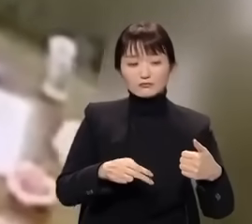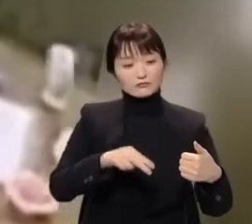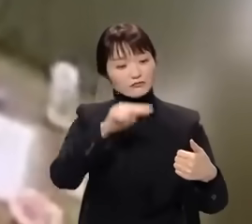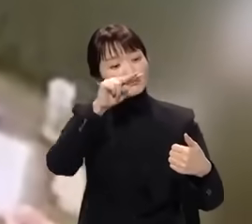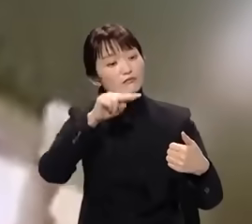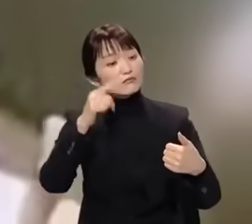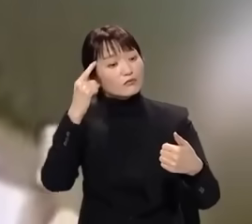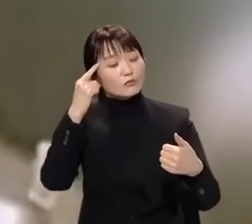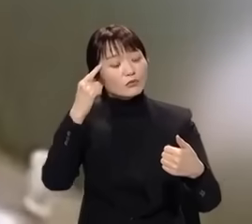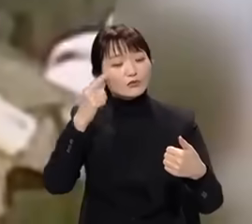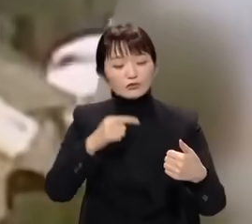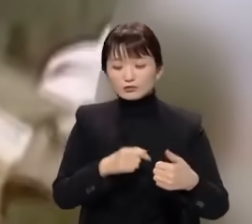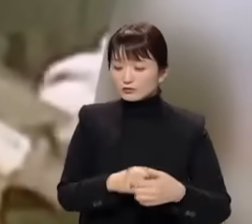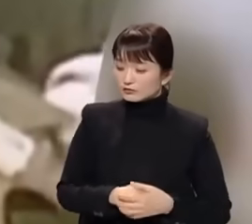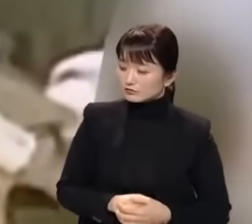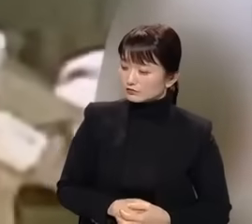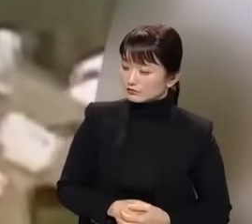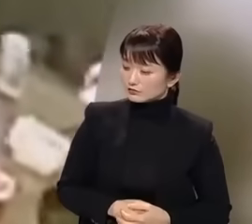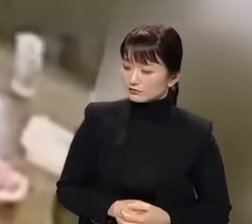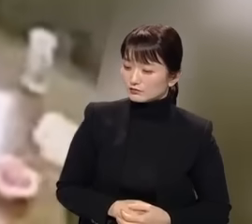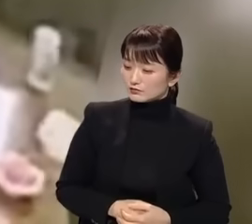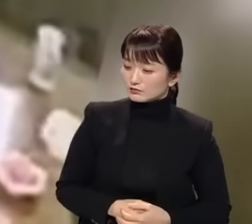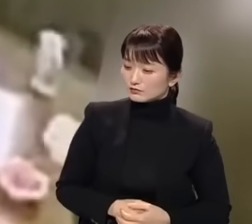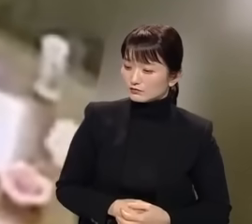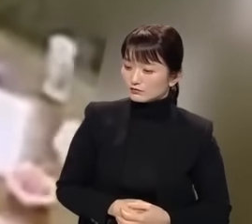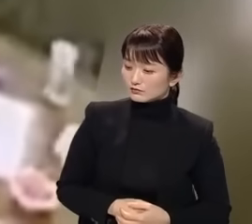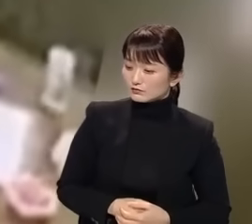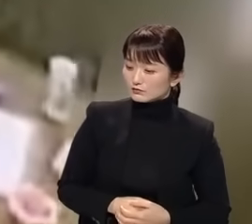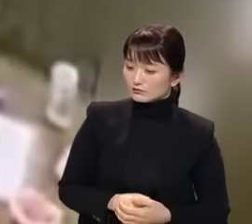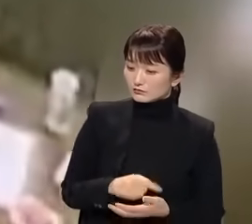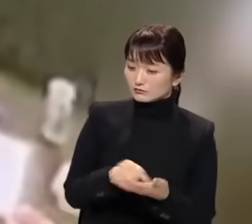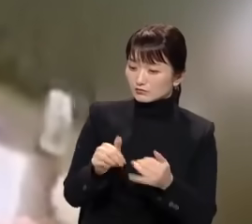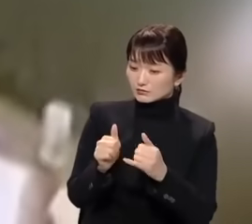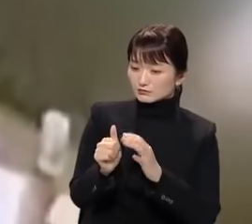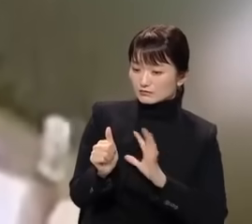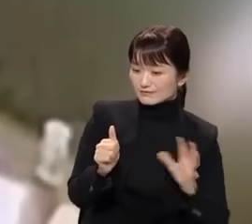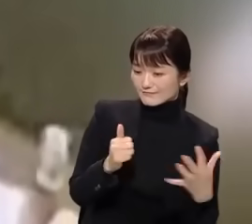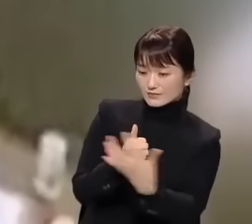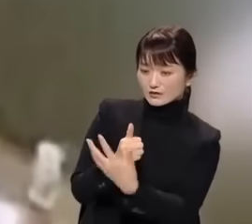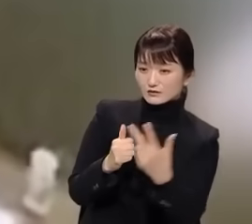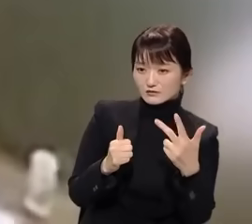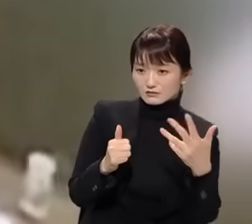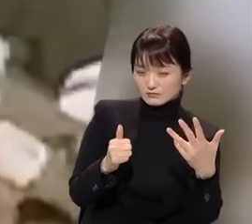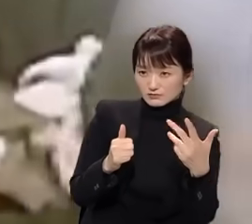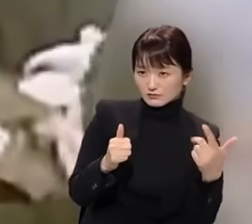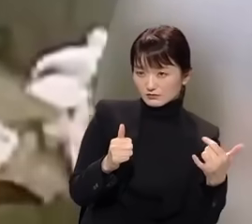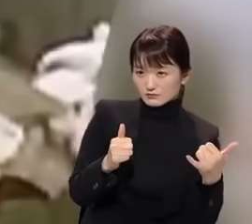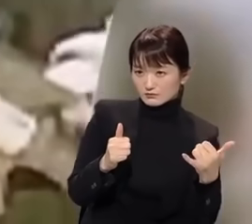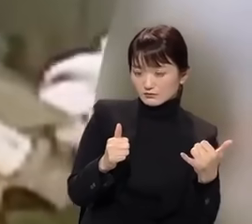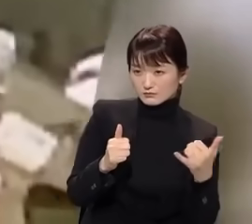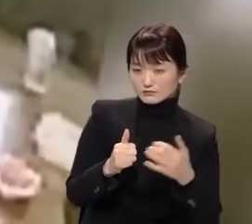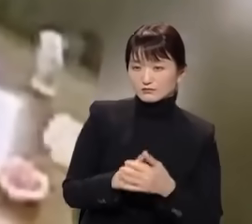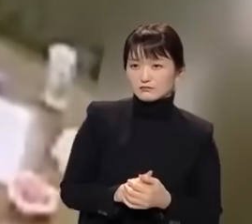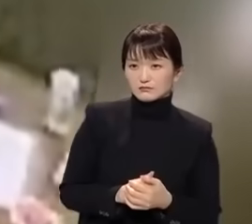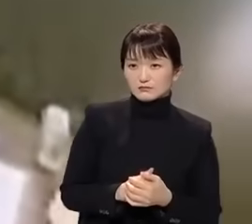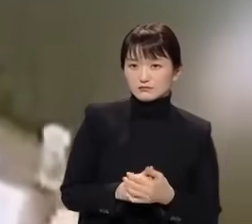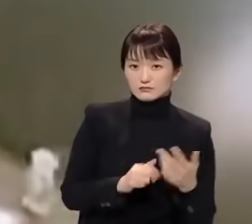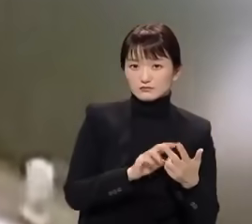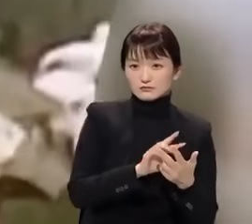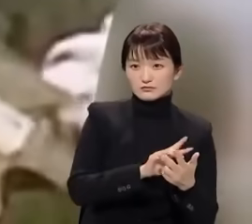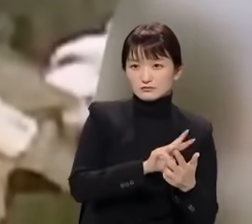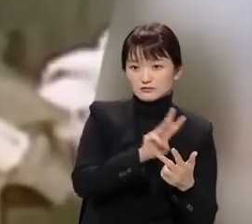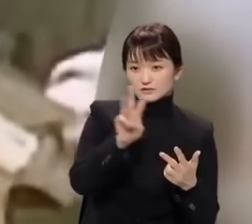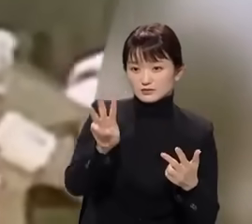네, 어? 7명이나 8명 정도 되는 가해자 무리들이 피해자를 둘러싸고요. 또 심지어 그중에 3명은 식당에서 밥을 먹고